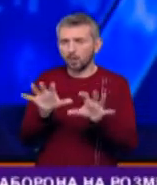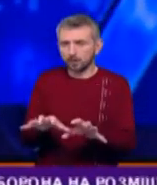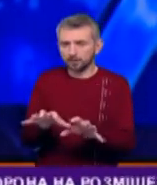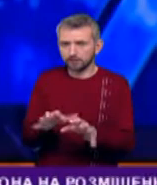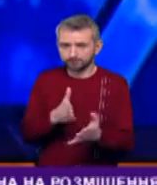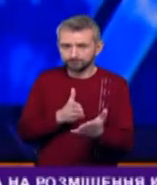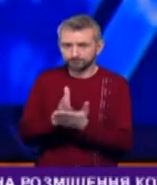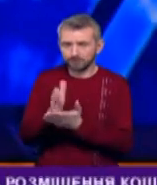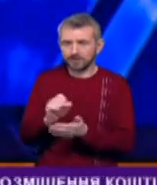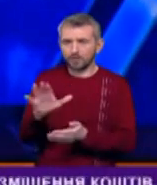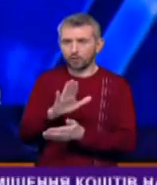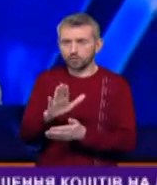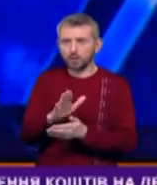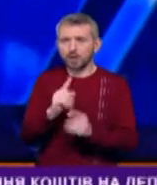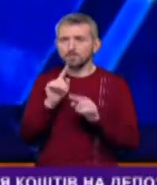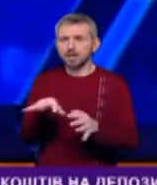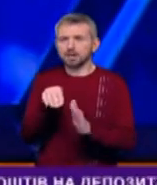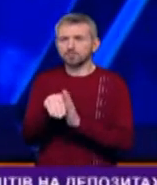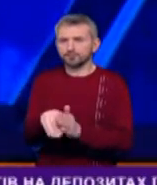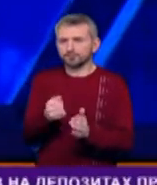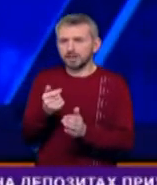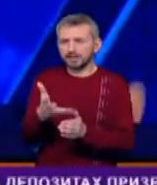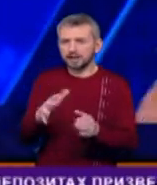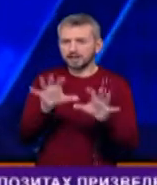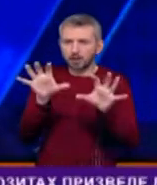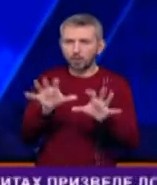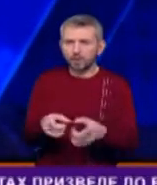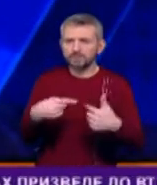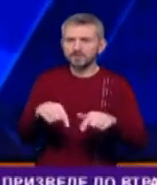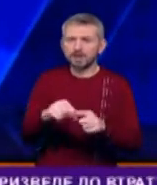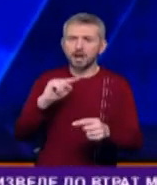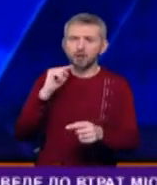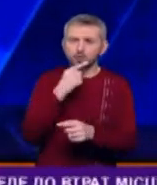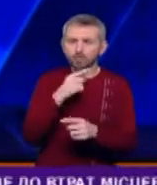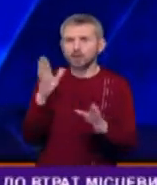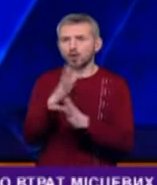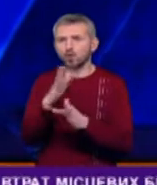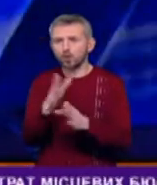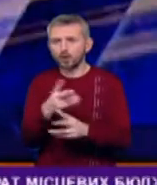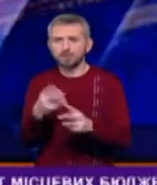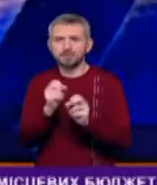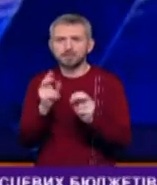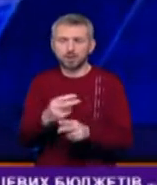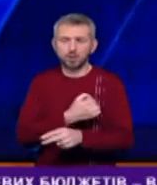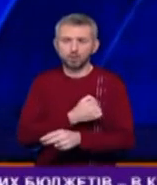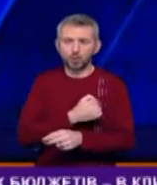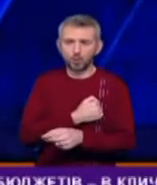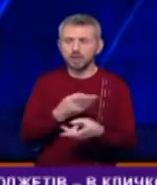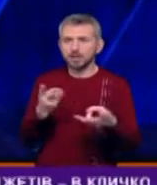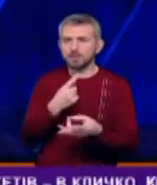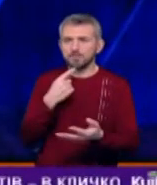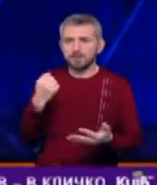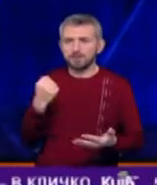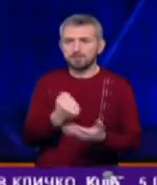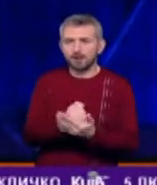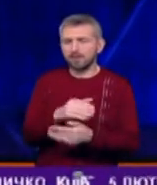що в парламенті лежить низка законів в сфері економіки, екології, безпеки, оборони і тому подібне, які потрібно приймати, як то кажуть,